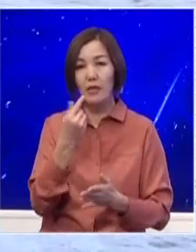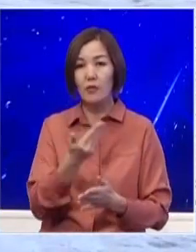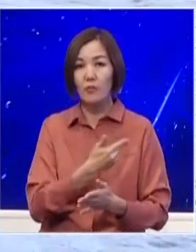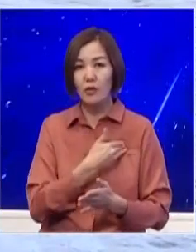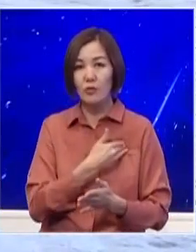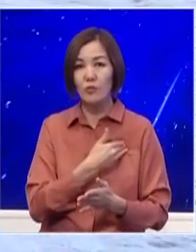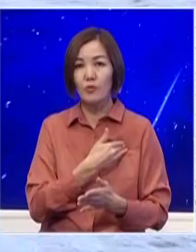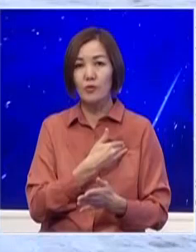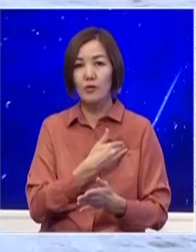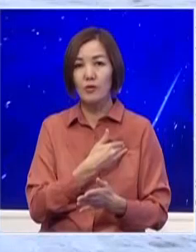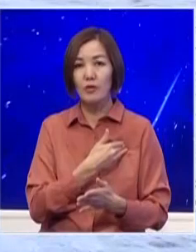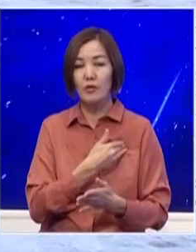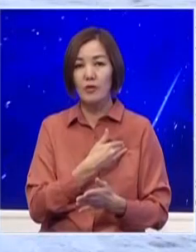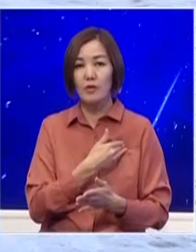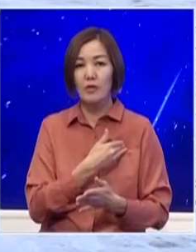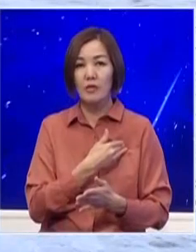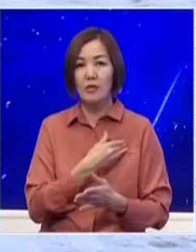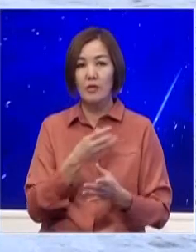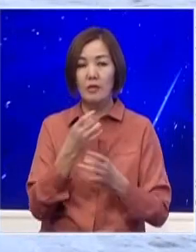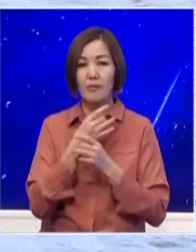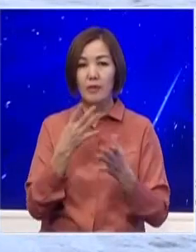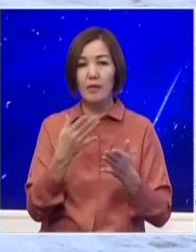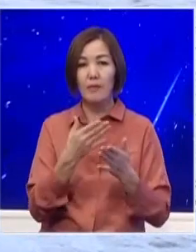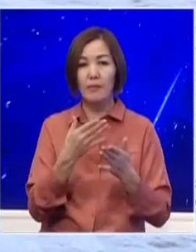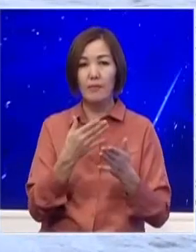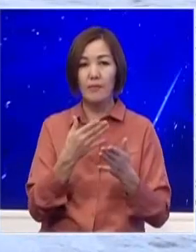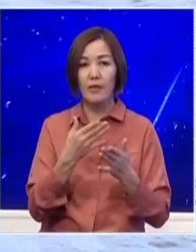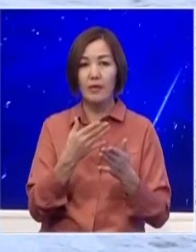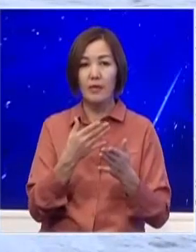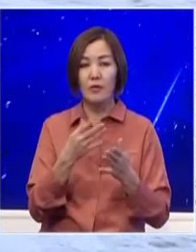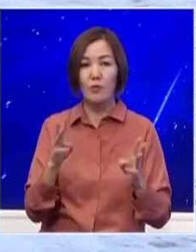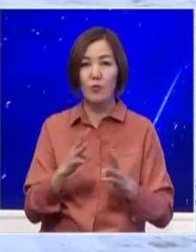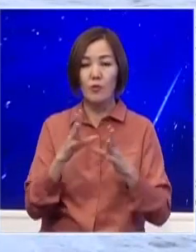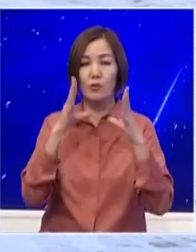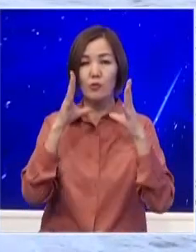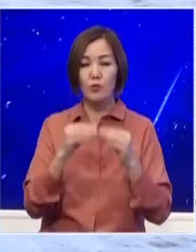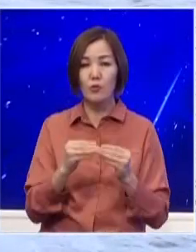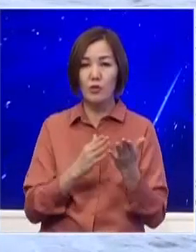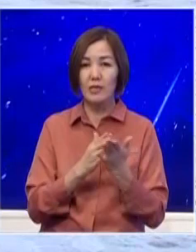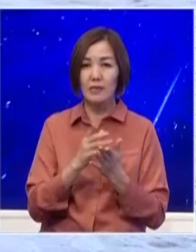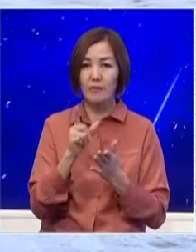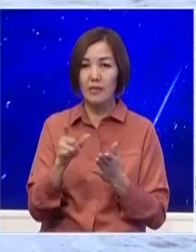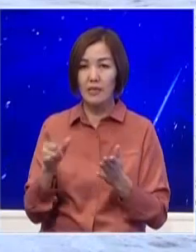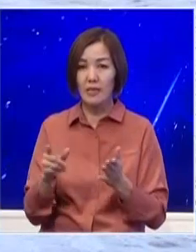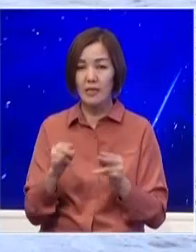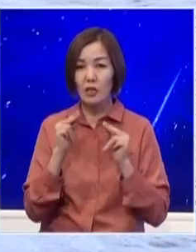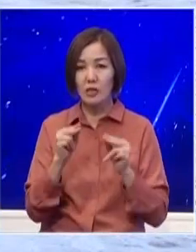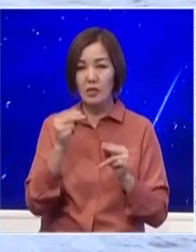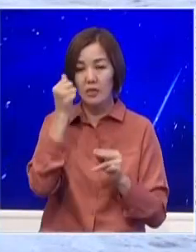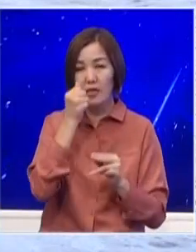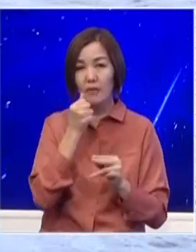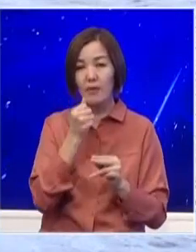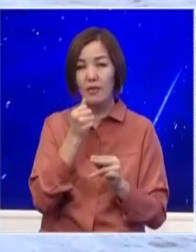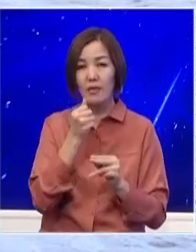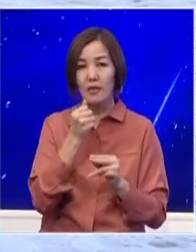алғыс күннің қарсаңында біздің өрт сөндірушілерге шын жүректен рахметімізді